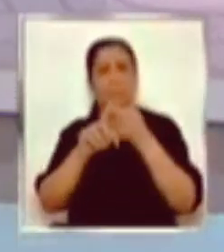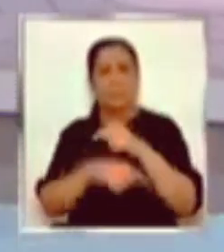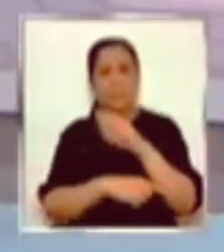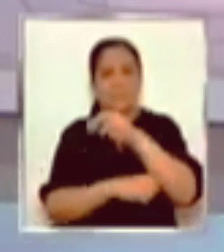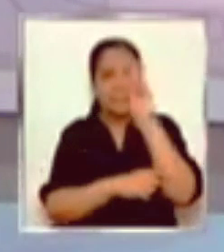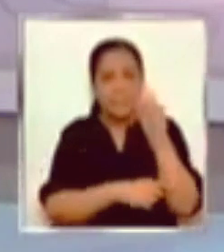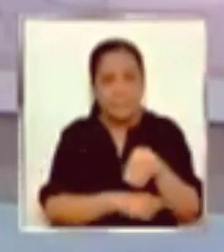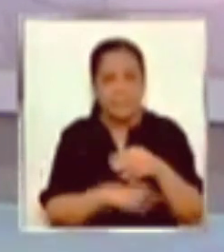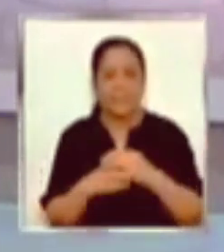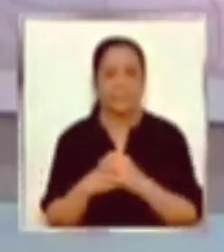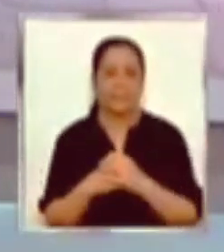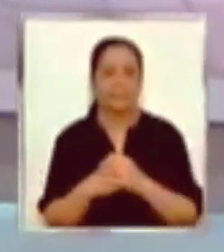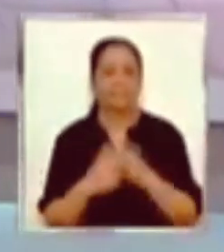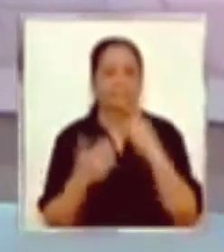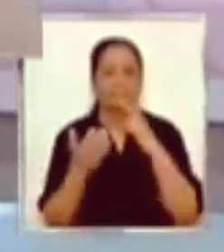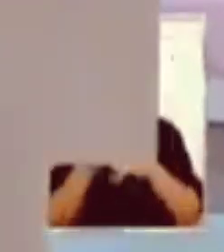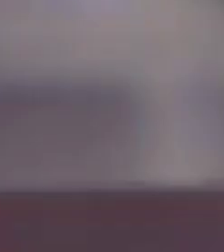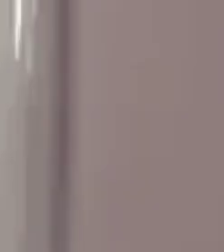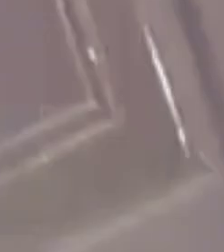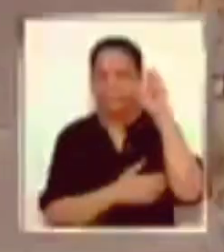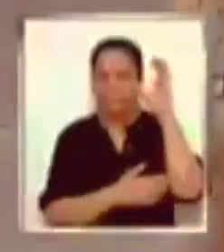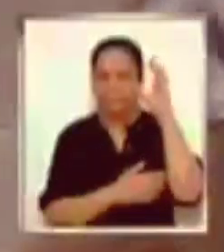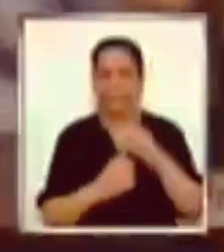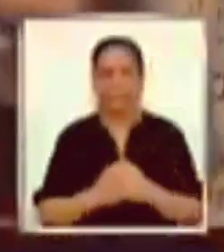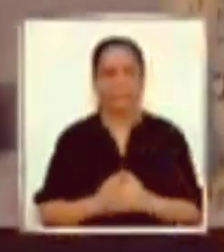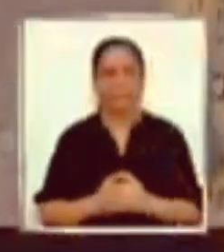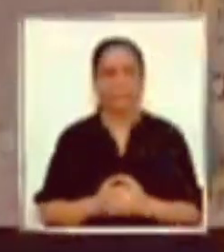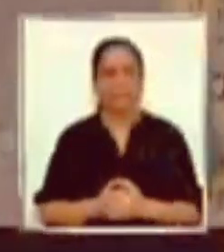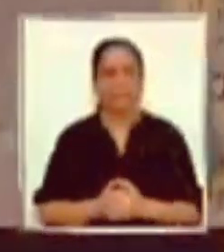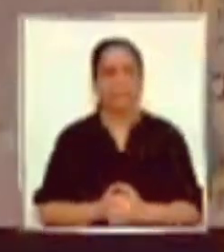Kamaynilaan. Nakatutok si Ian Cruz.